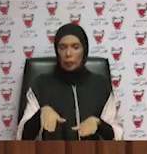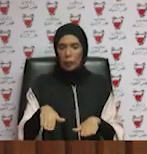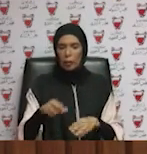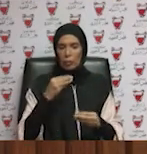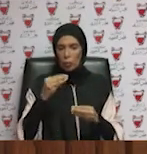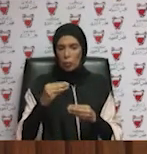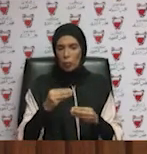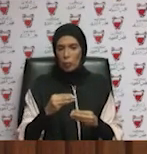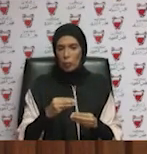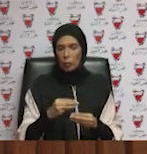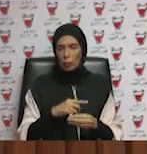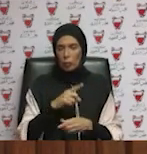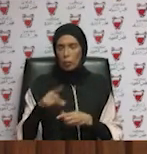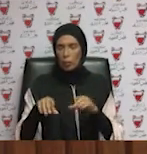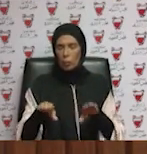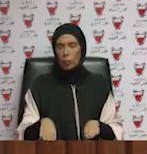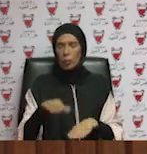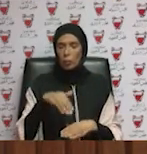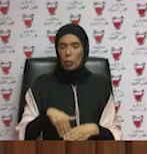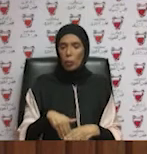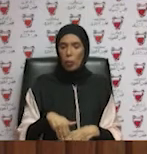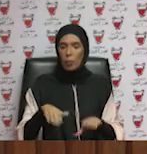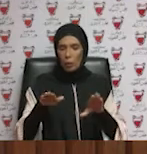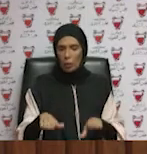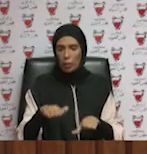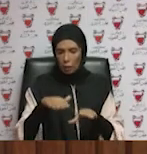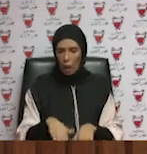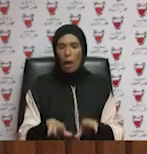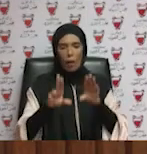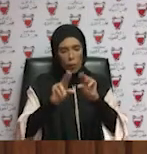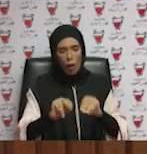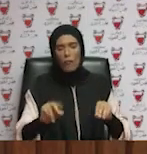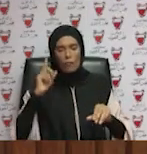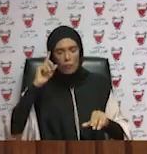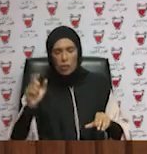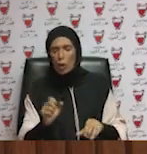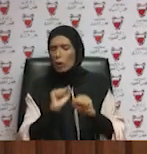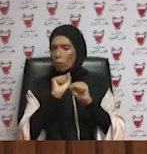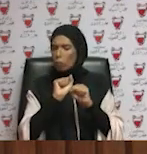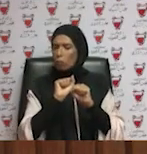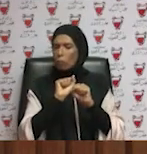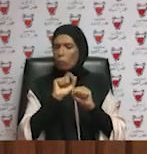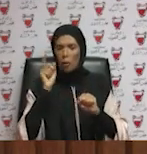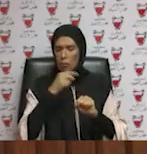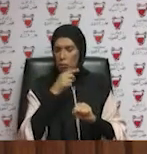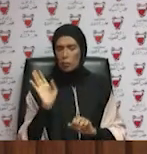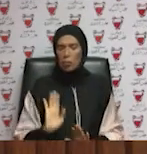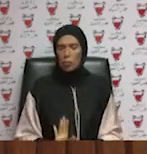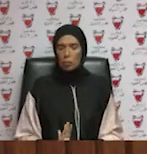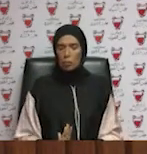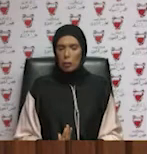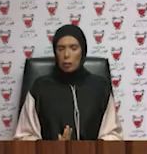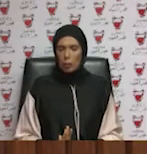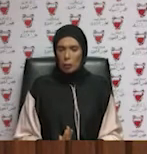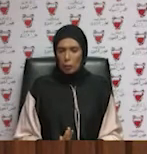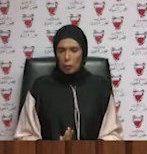الشورى إلى مجلس النواب. نعم. فمجلس النواب تمسك بما أوصى به.